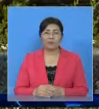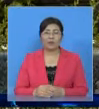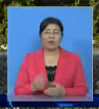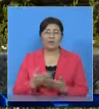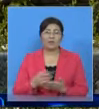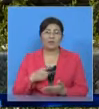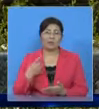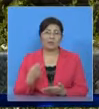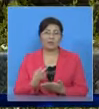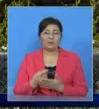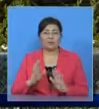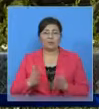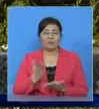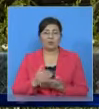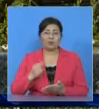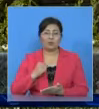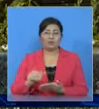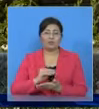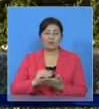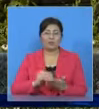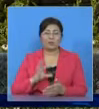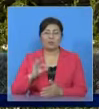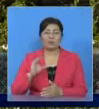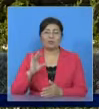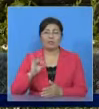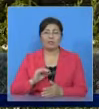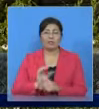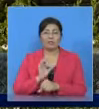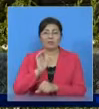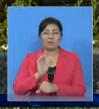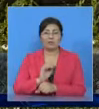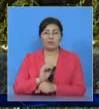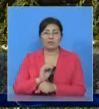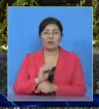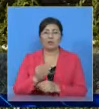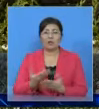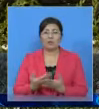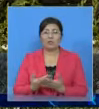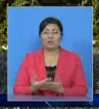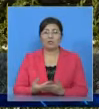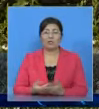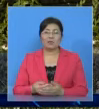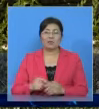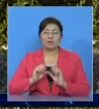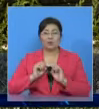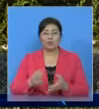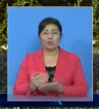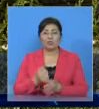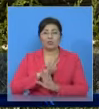болса бір-бірімізге жазамыз, сосын осыге жібереміз. Мысалға мына орналарда мусор алынбай жатса, оны да